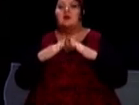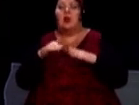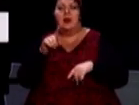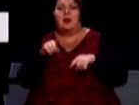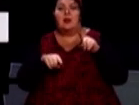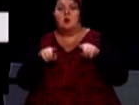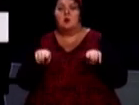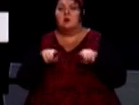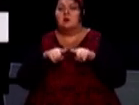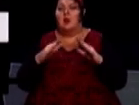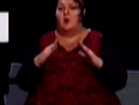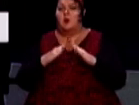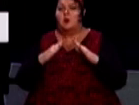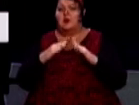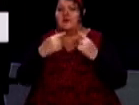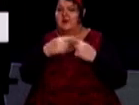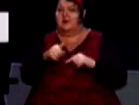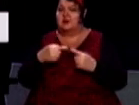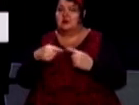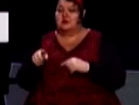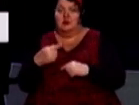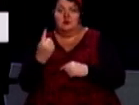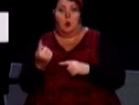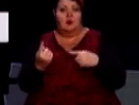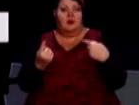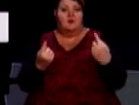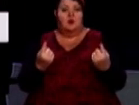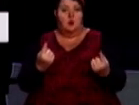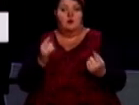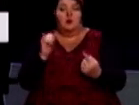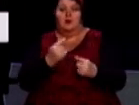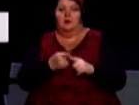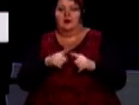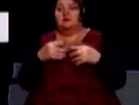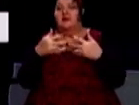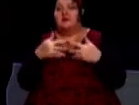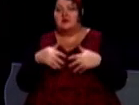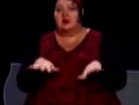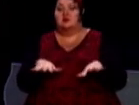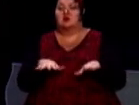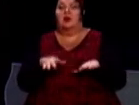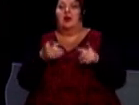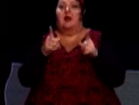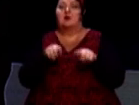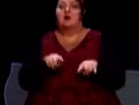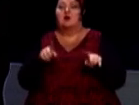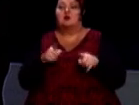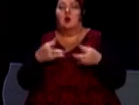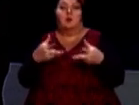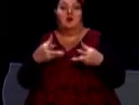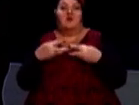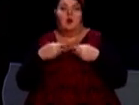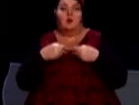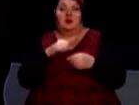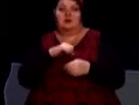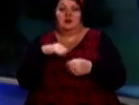іноді ці будівлі відрізняються одна від одної, і це втрачає те, що привабливість